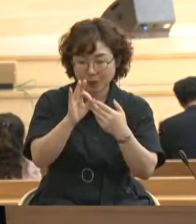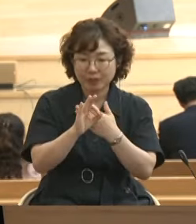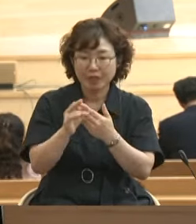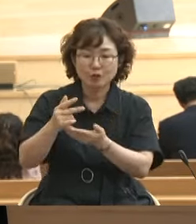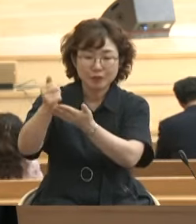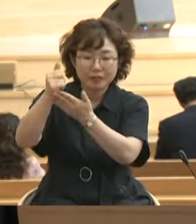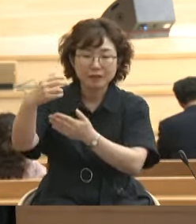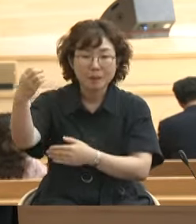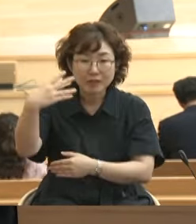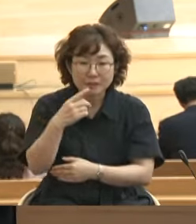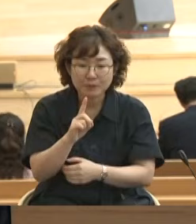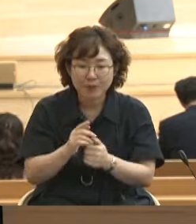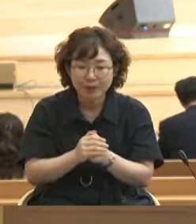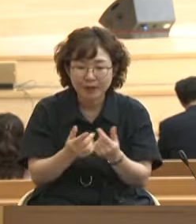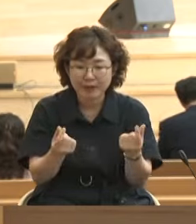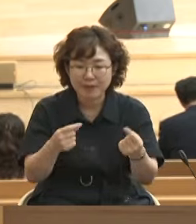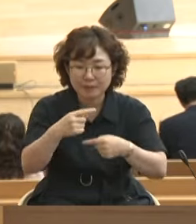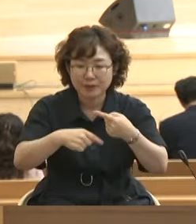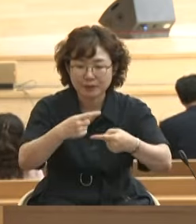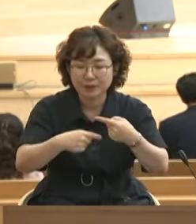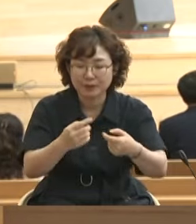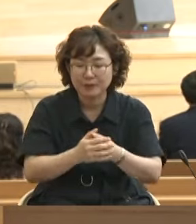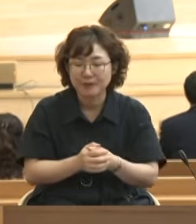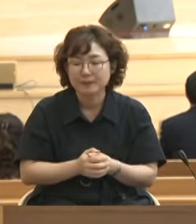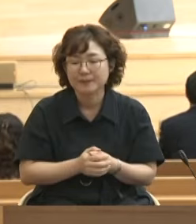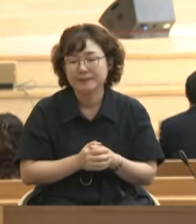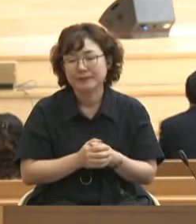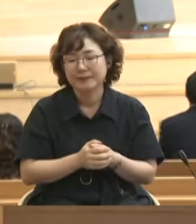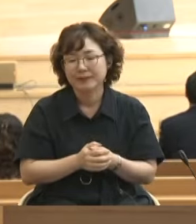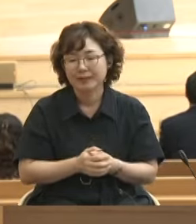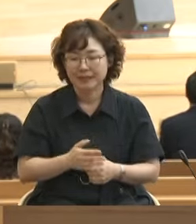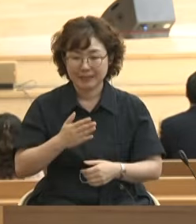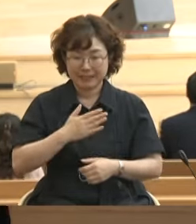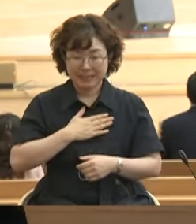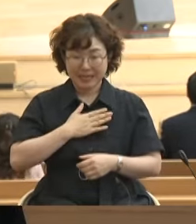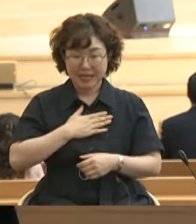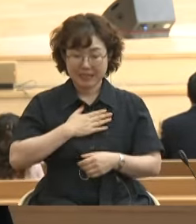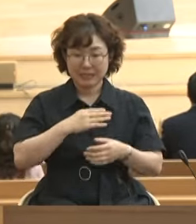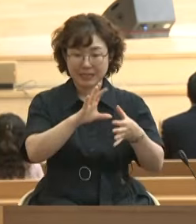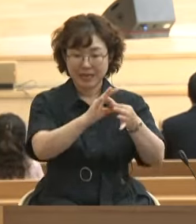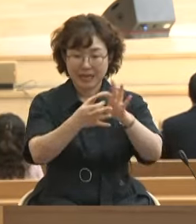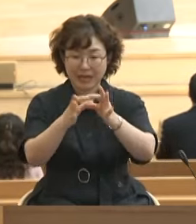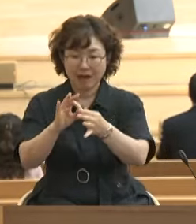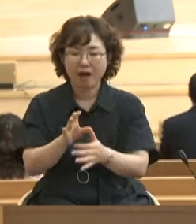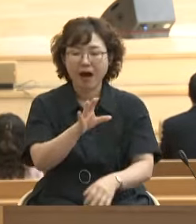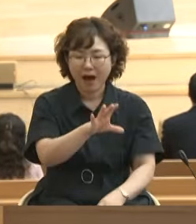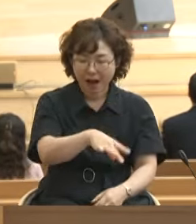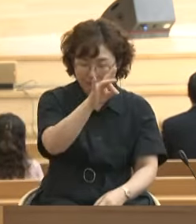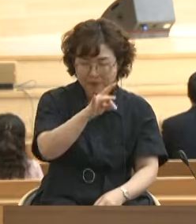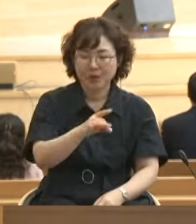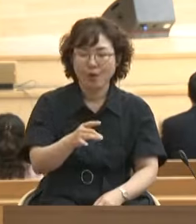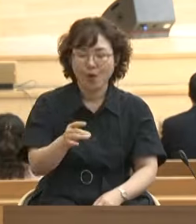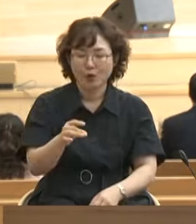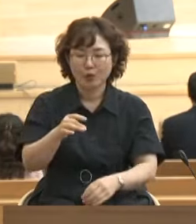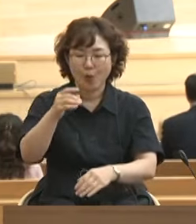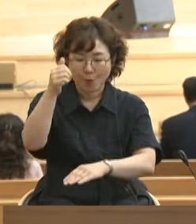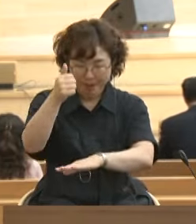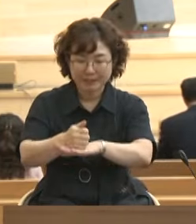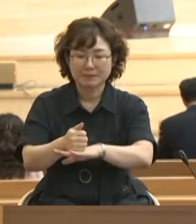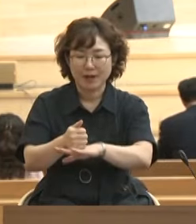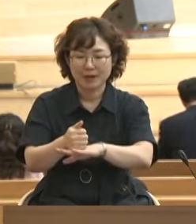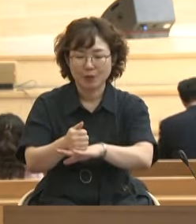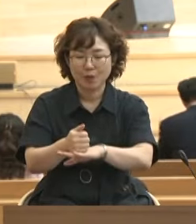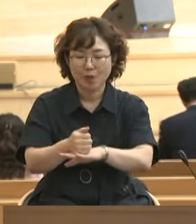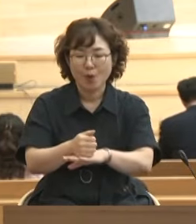뭐라고 말씀하셨냐? 같이 읽도록 할까요? 같이 읽습니다. 시작. 나는 알파와 오메가요, 처음과